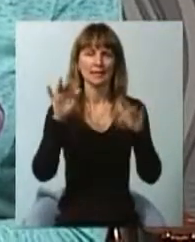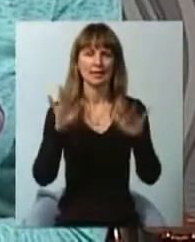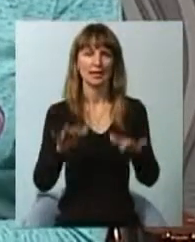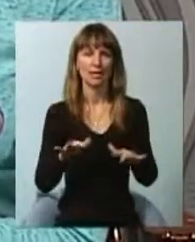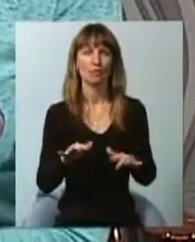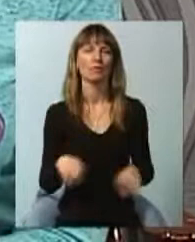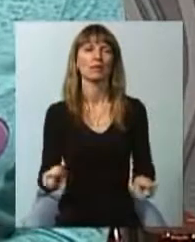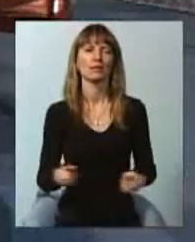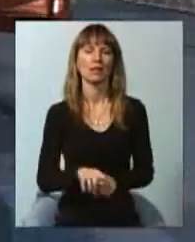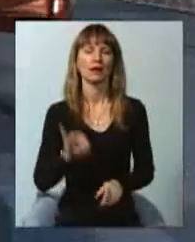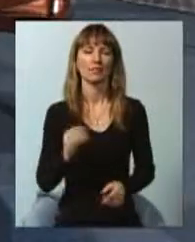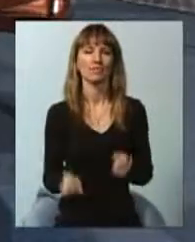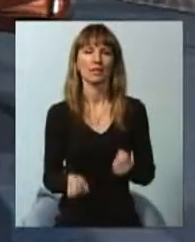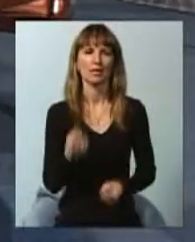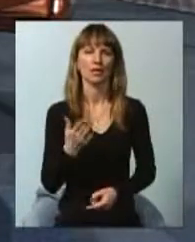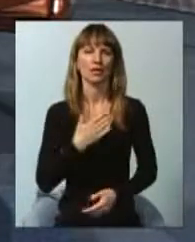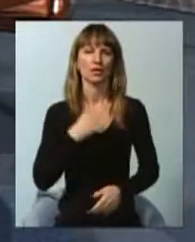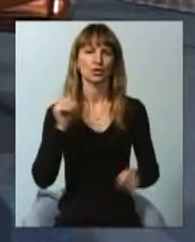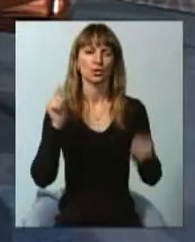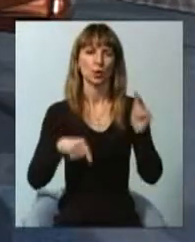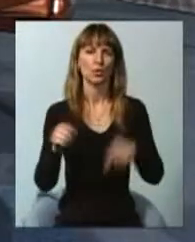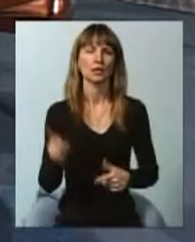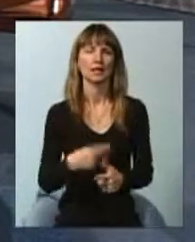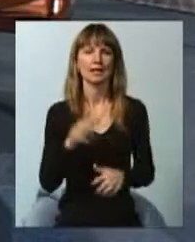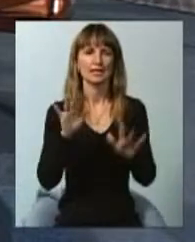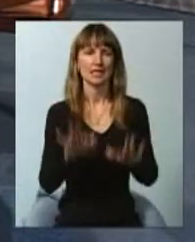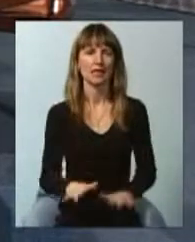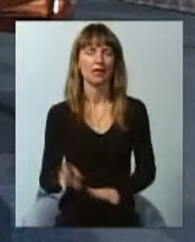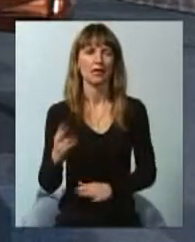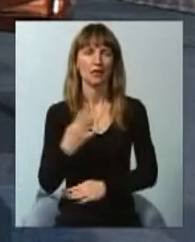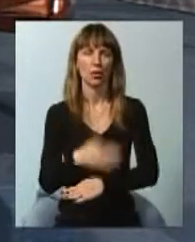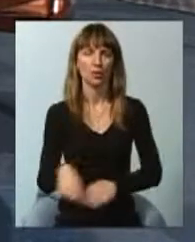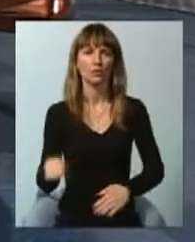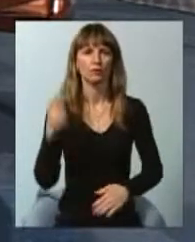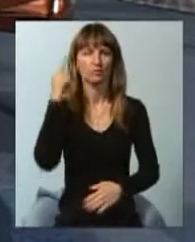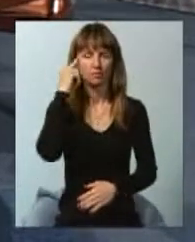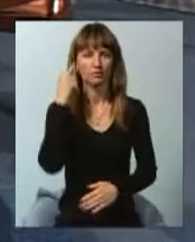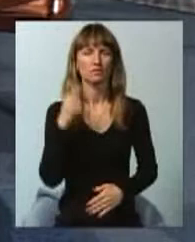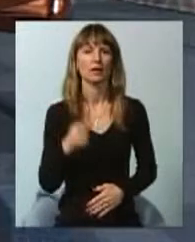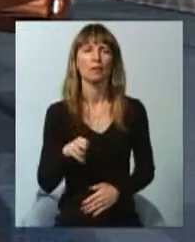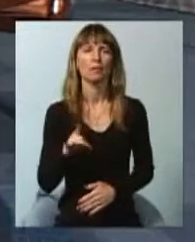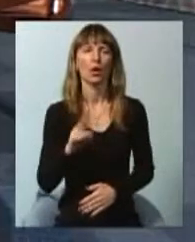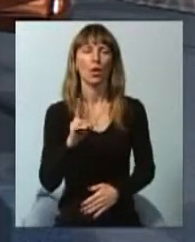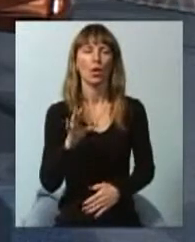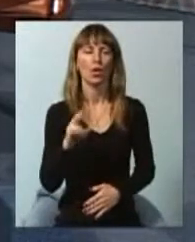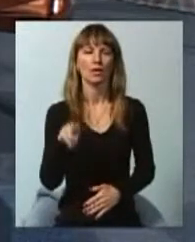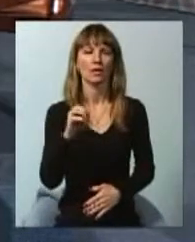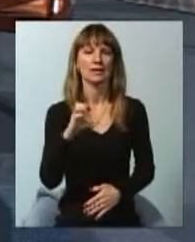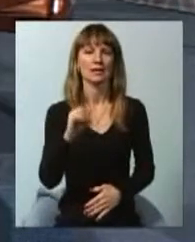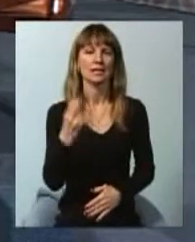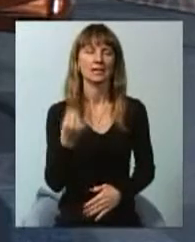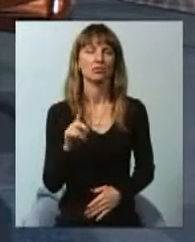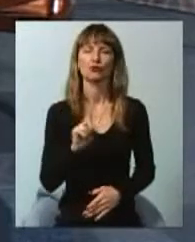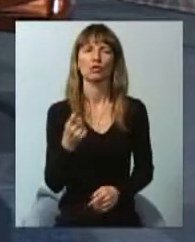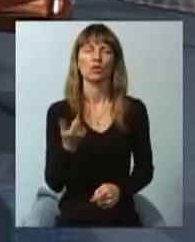От, власне, так і виникає наш дощ або сніг на вулиці. Зрозуміло? Так. Ну, а, власне, про конденсацію, що це за